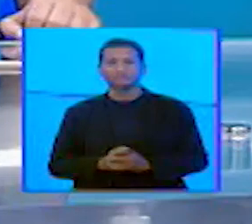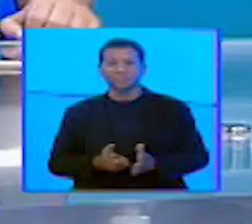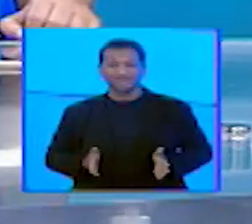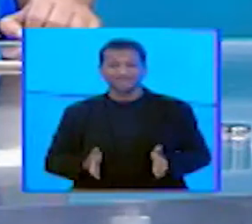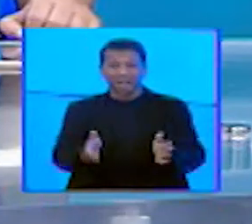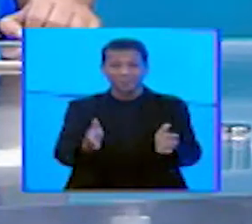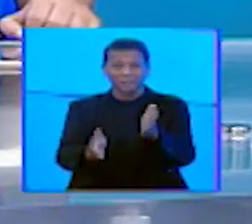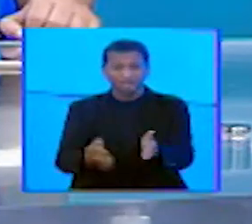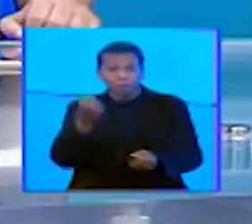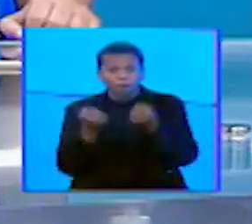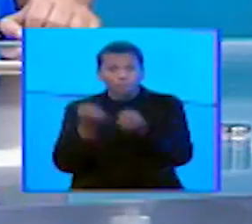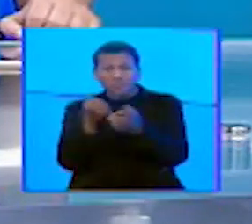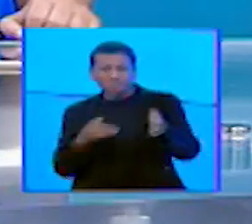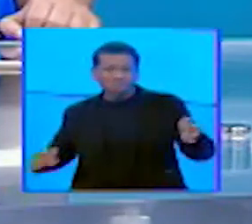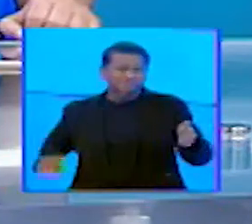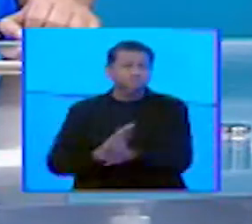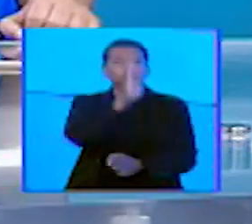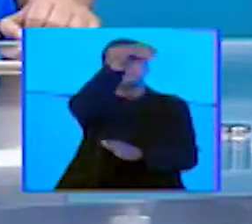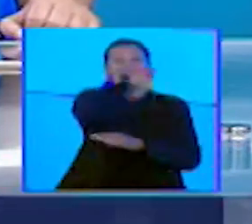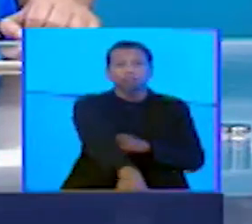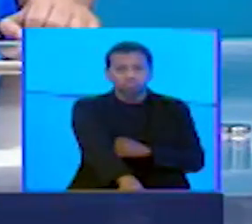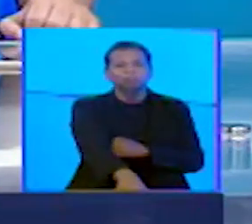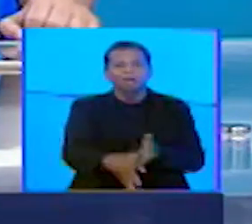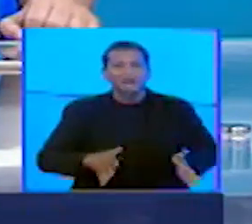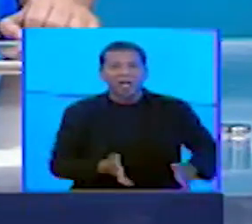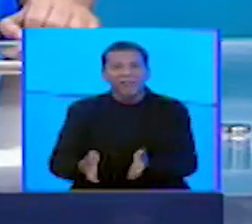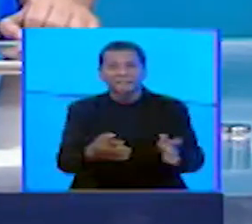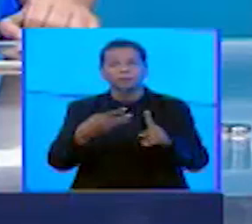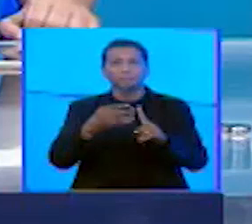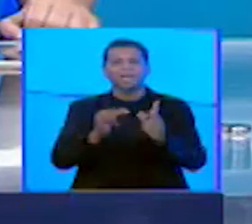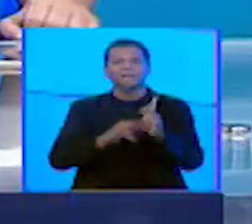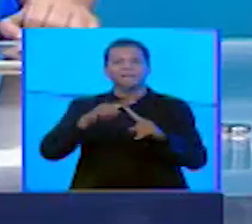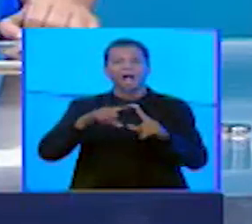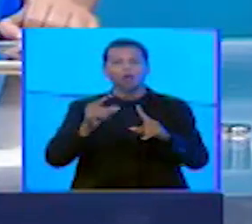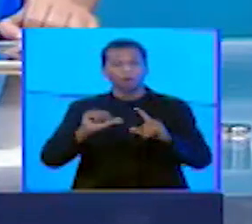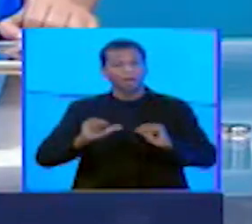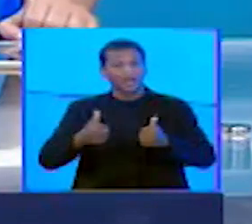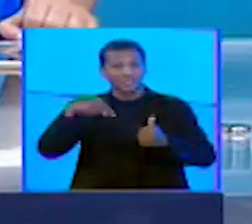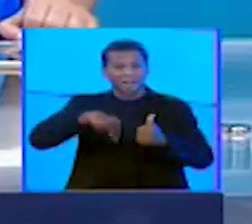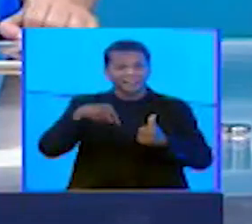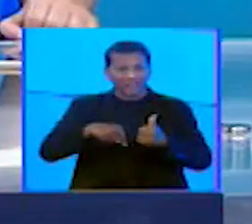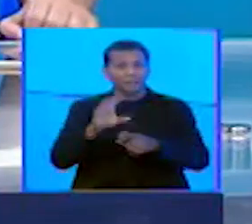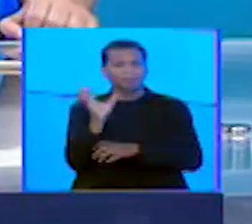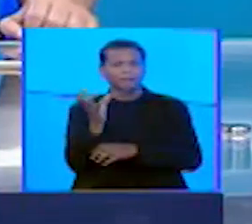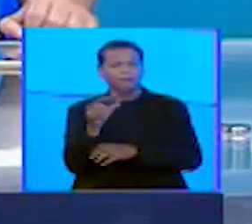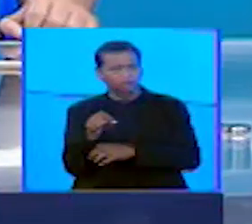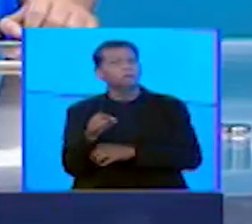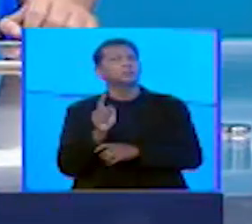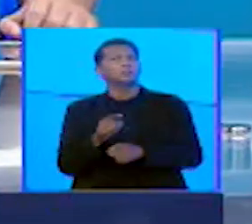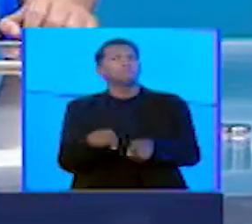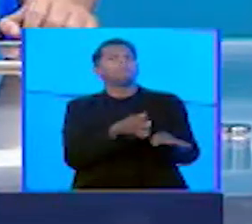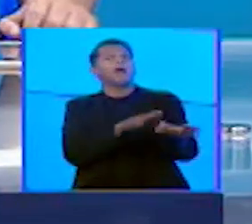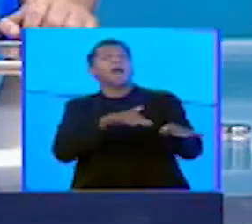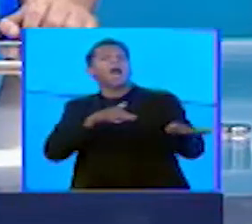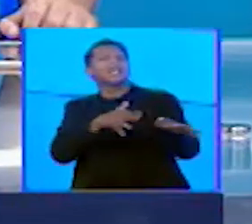Pemirsa, sebuah mobil menabrak pembatas jalan hingga tercebur ke kali di Bintaro, Tangerang Selatan, Banten. Akibatnya kemacetan panjang dari Bintaro